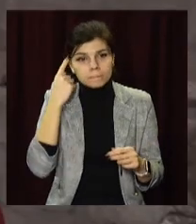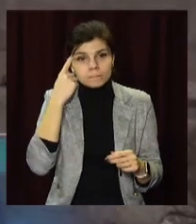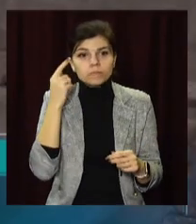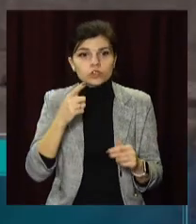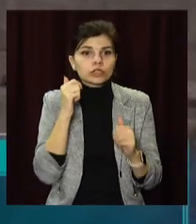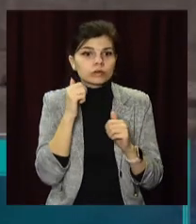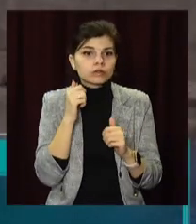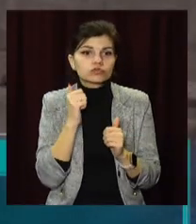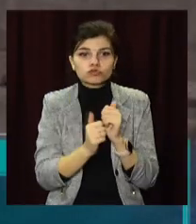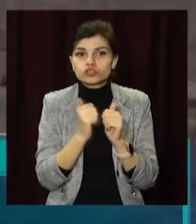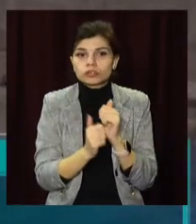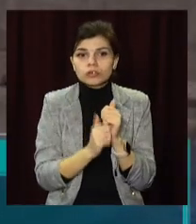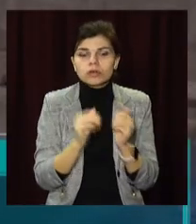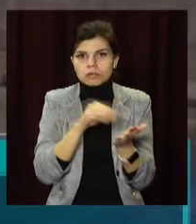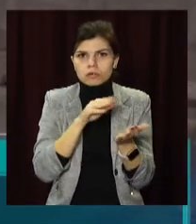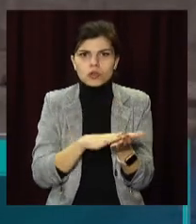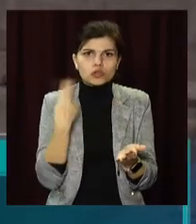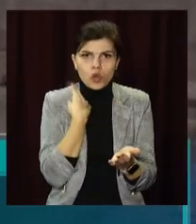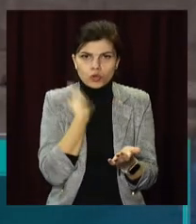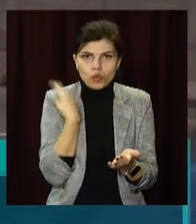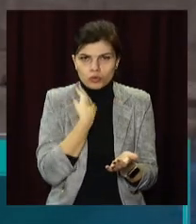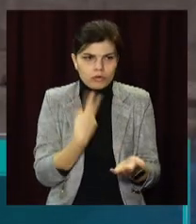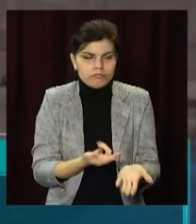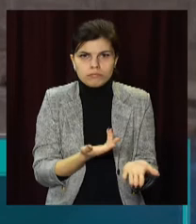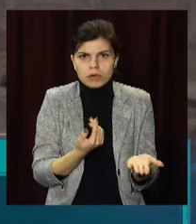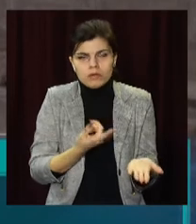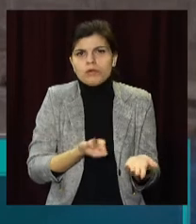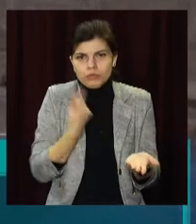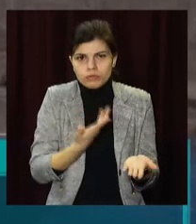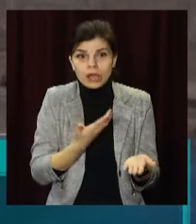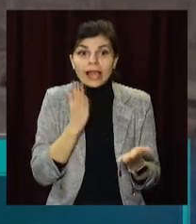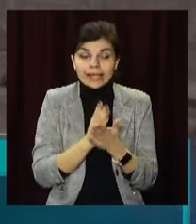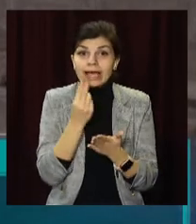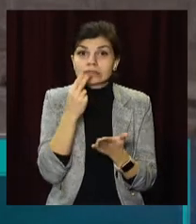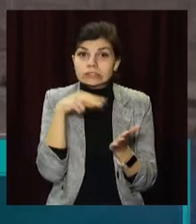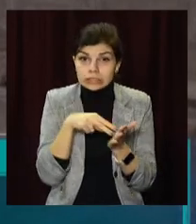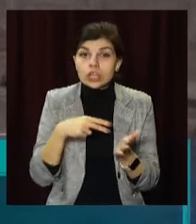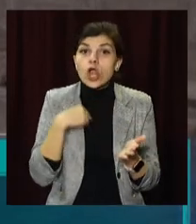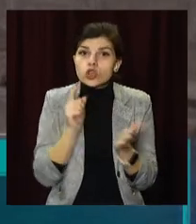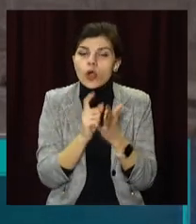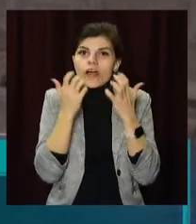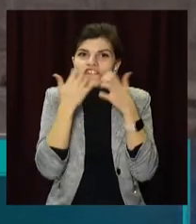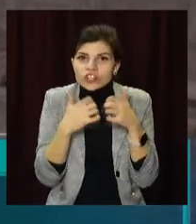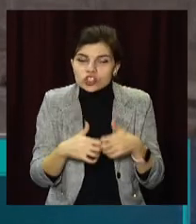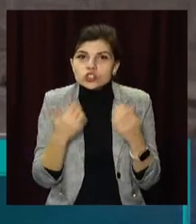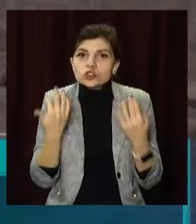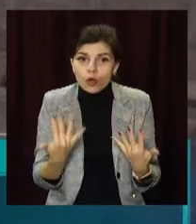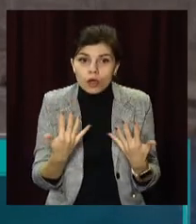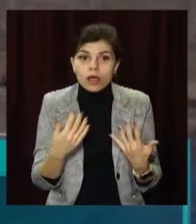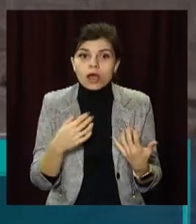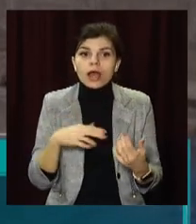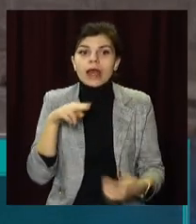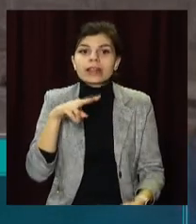Є ціна. Відповідно, я повинен висчитати, скільки. «Дніпрогаззбут» писали таку